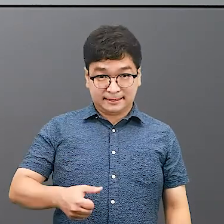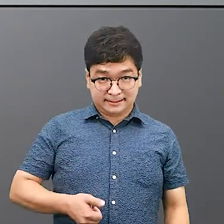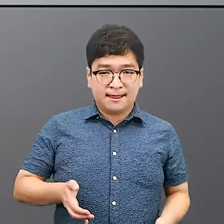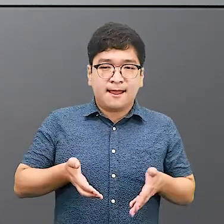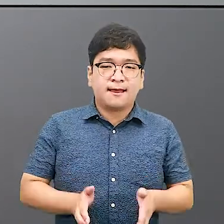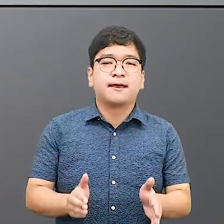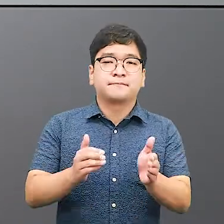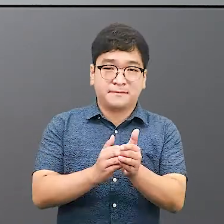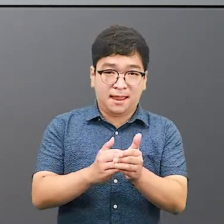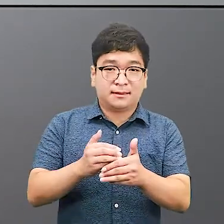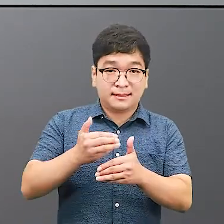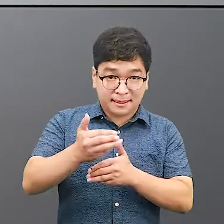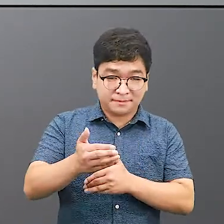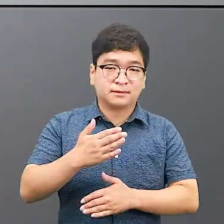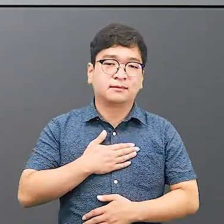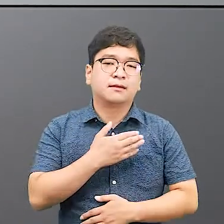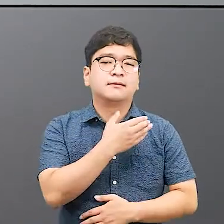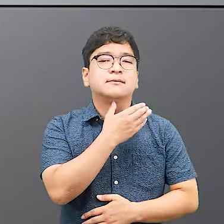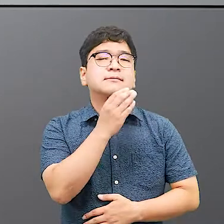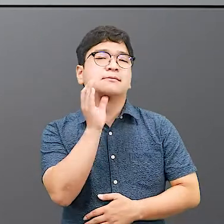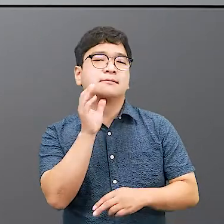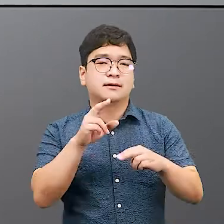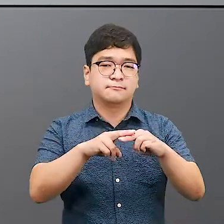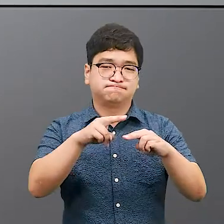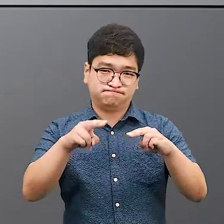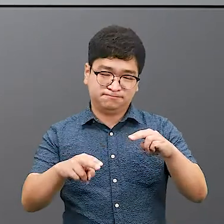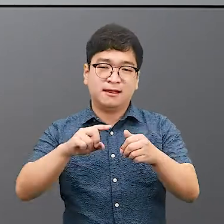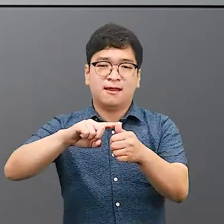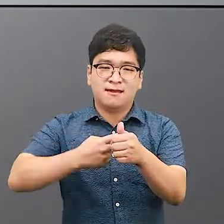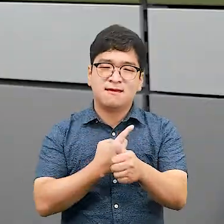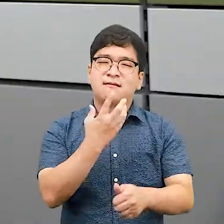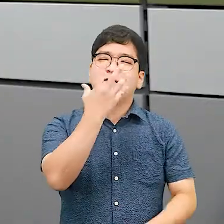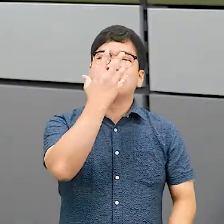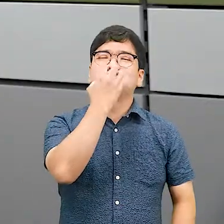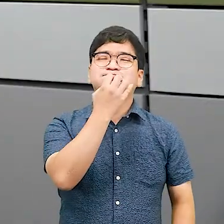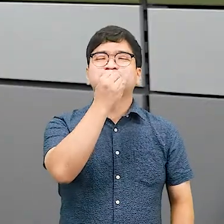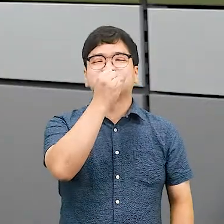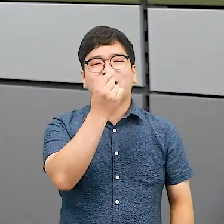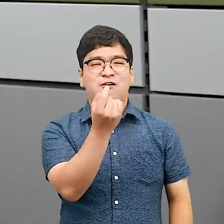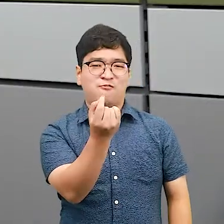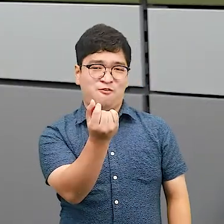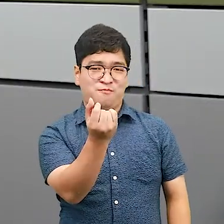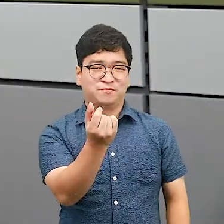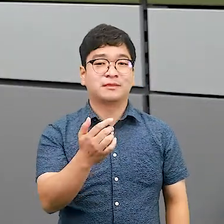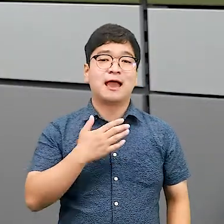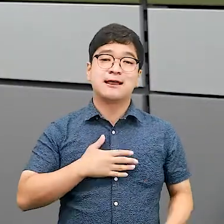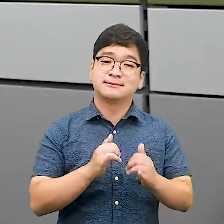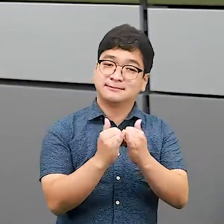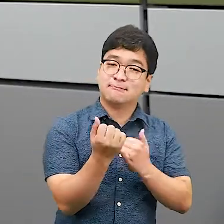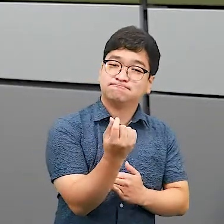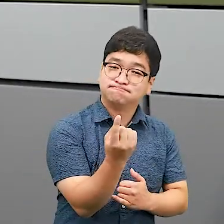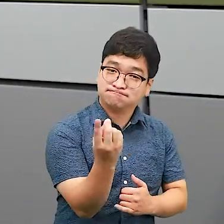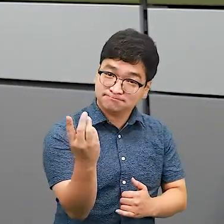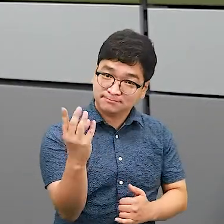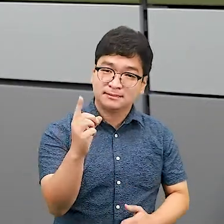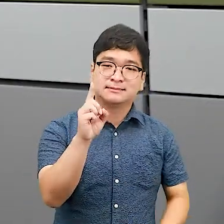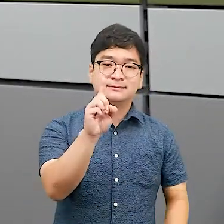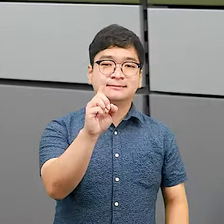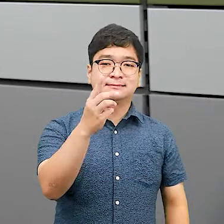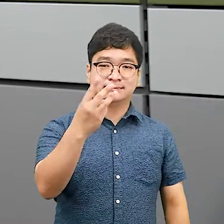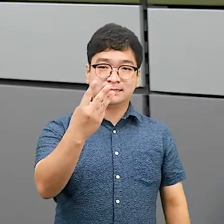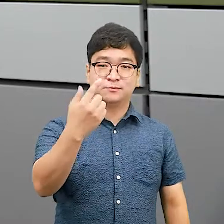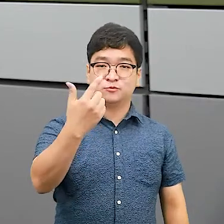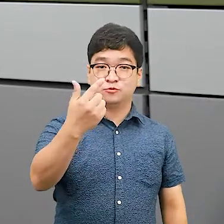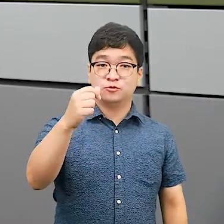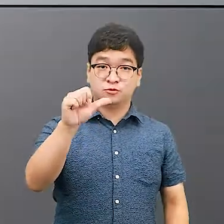제가 자녀들 출산 후, 그다음에 저도 은퇴한 후에 약간의 우울증이 있었는데요. 그